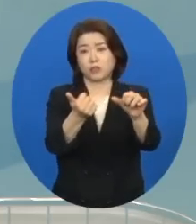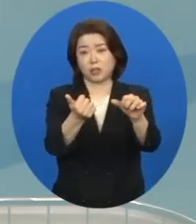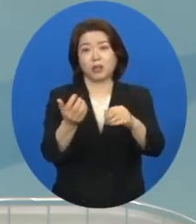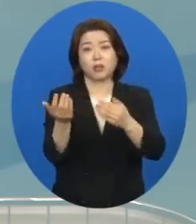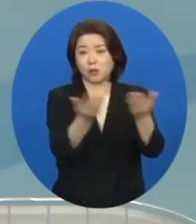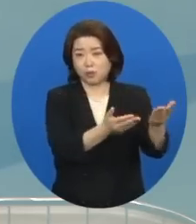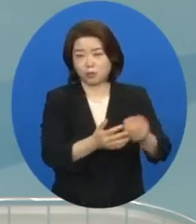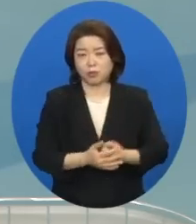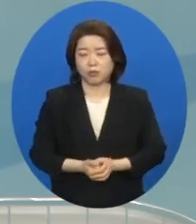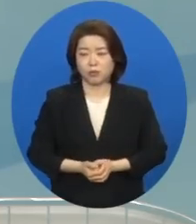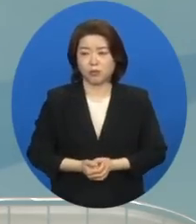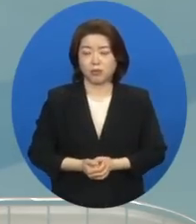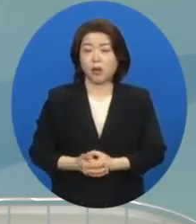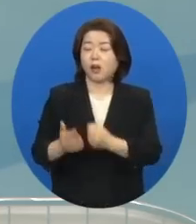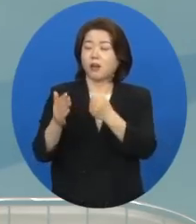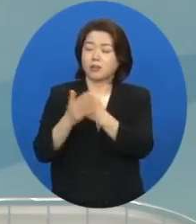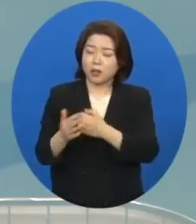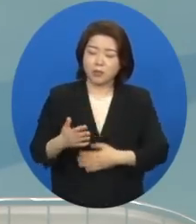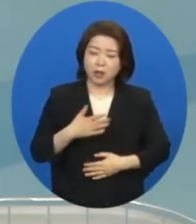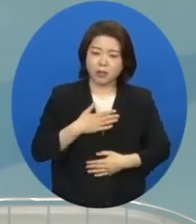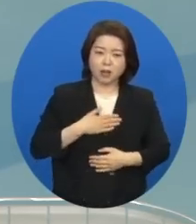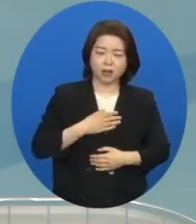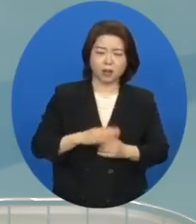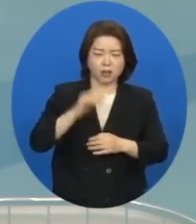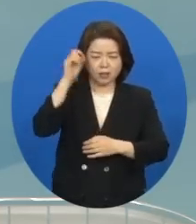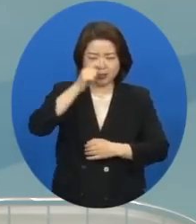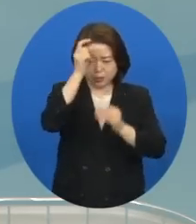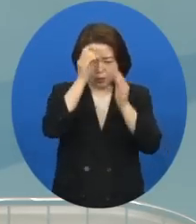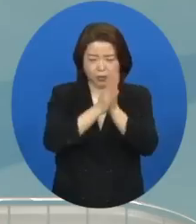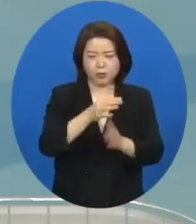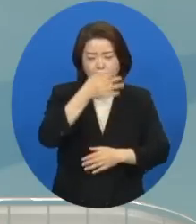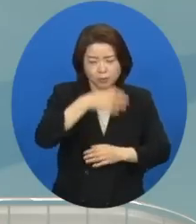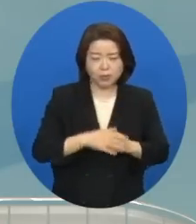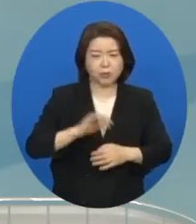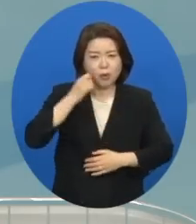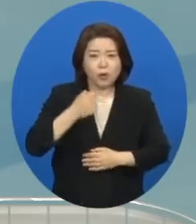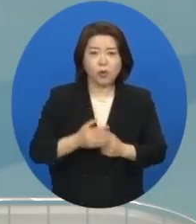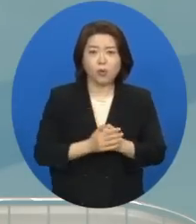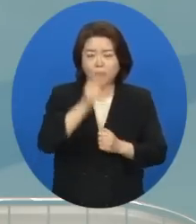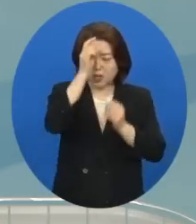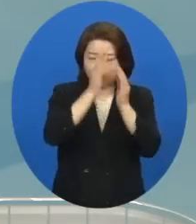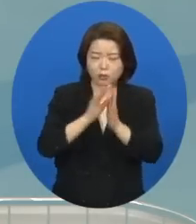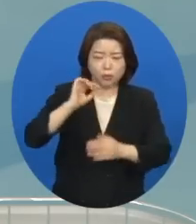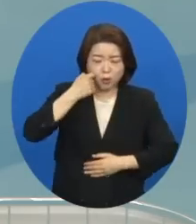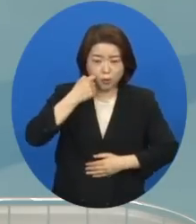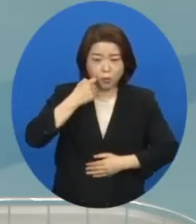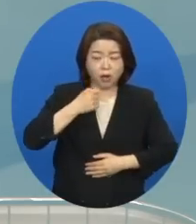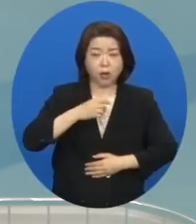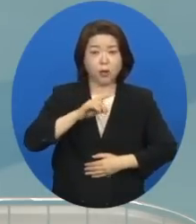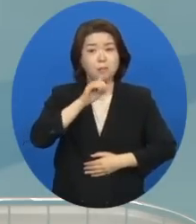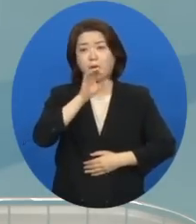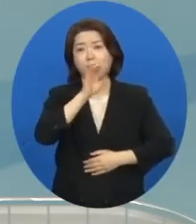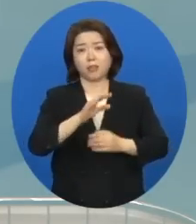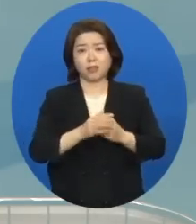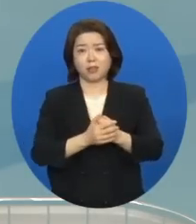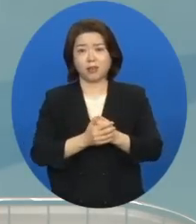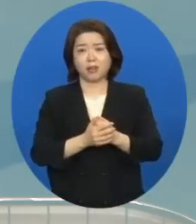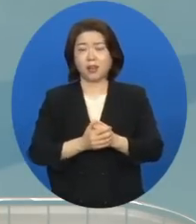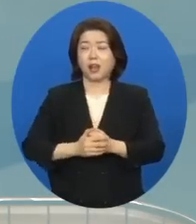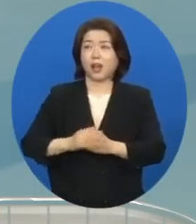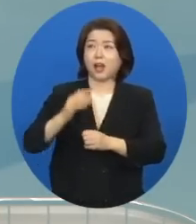그러니까 기도가 힘들다, 새벽 기도가 어렵다, 그건 정말 말이 안 되는 일인 거죠. 눈이 안